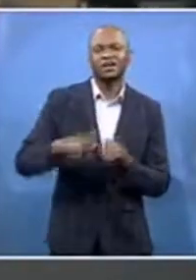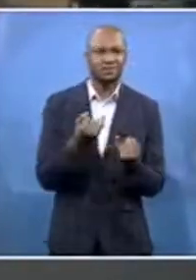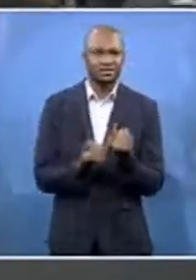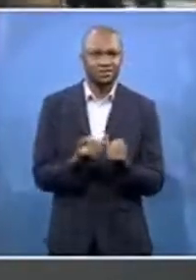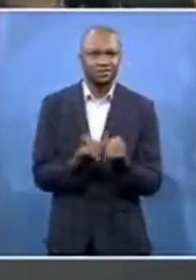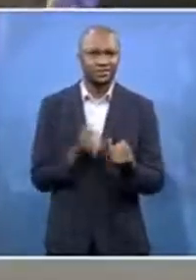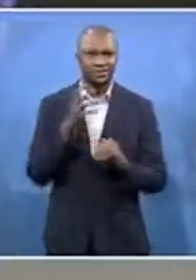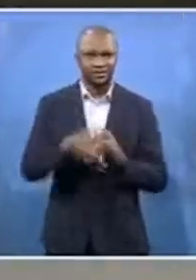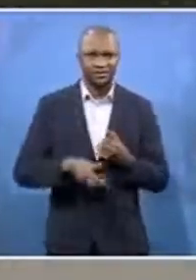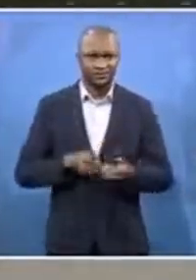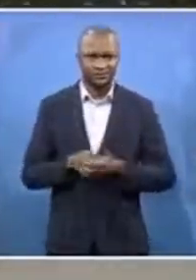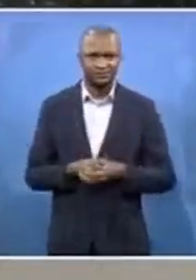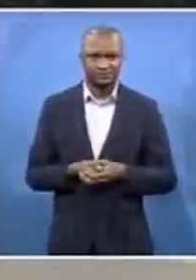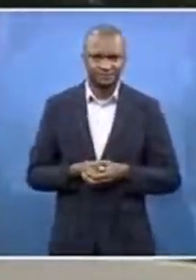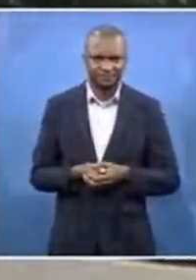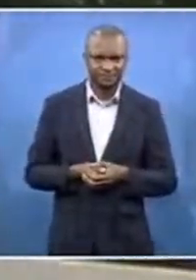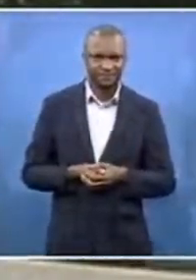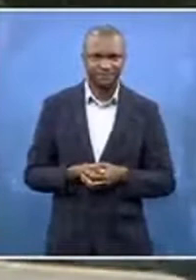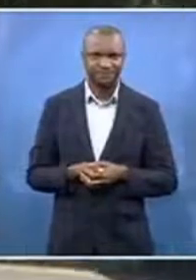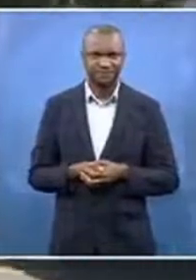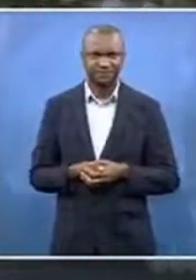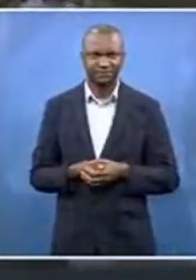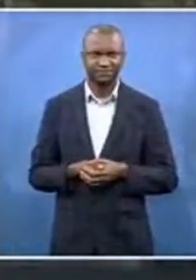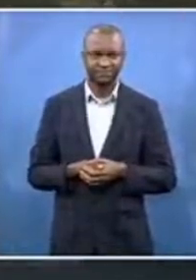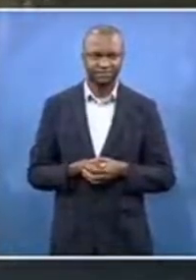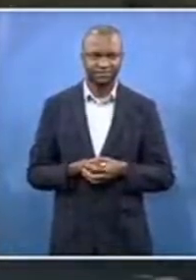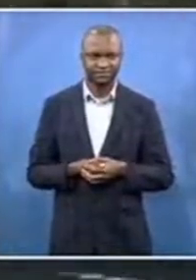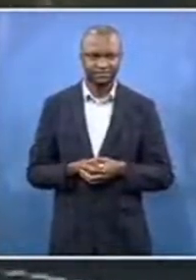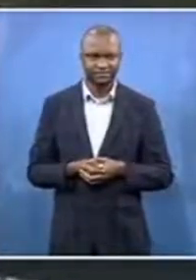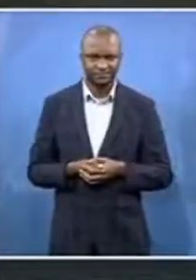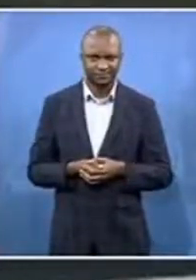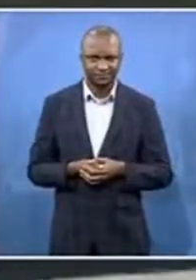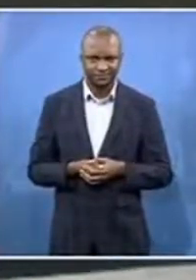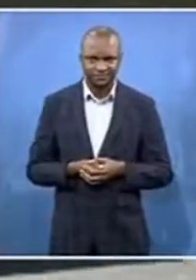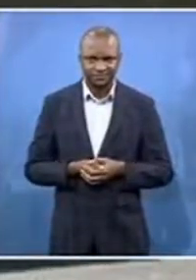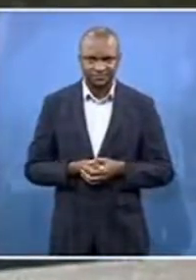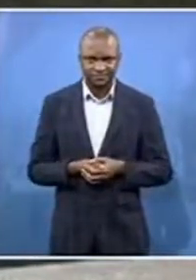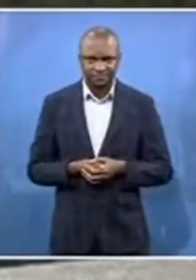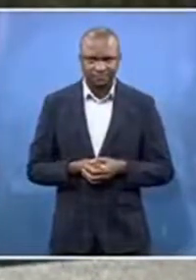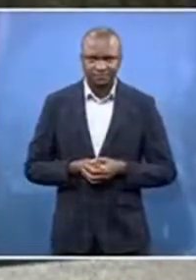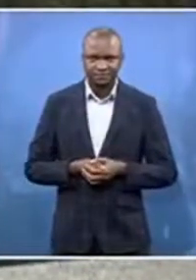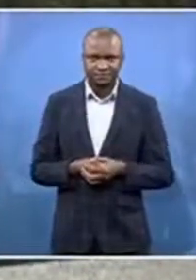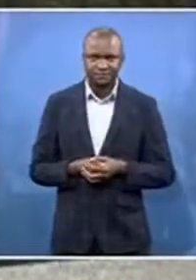ke ngingumduduzi Ndlovu nginakwazi manzi sisemanzana empumalanga.